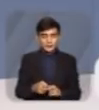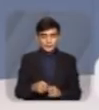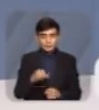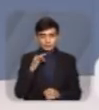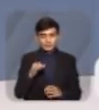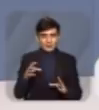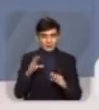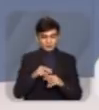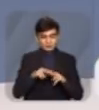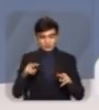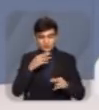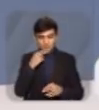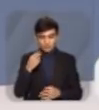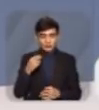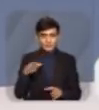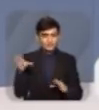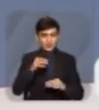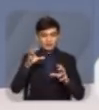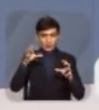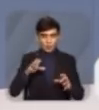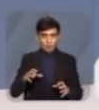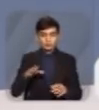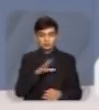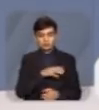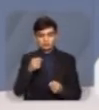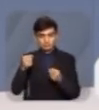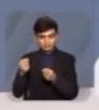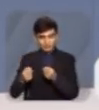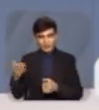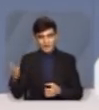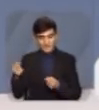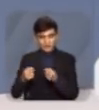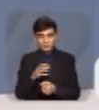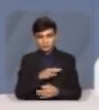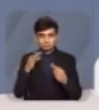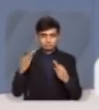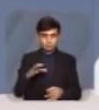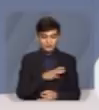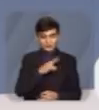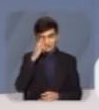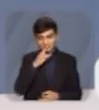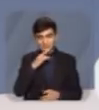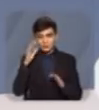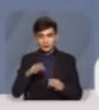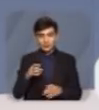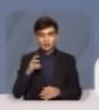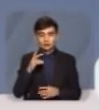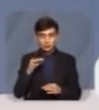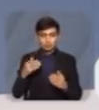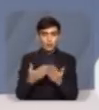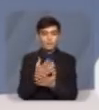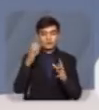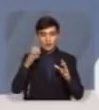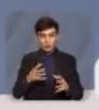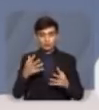да не совсем. Тогда все-таки абсолютно законно, да, были праворульки на территории Казахстана. И тогда мы боролись за то, чтобы не приняли новый